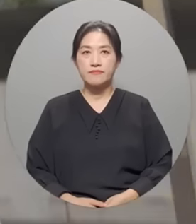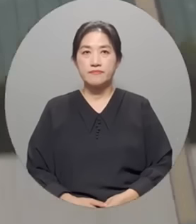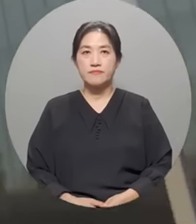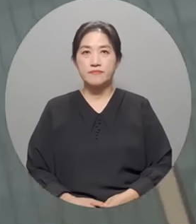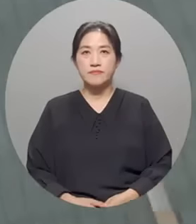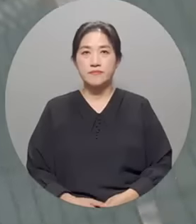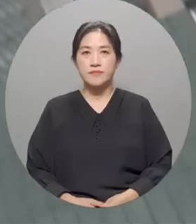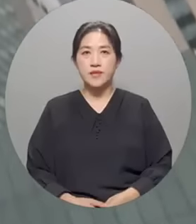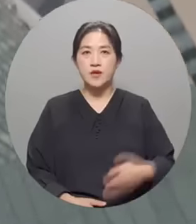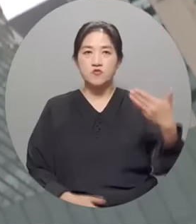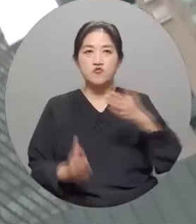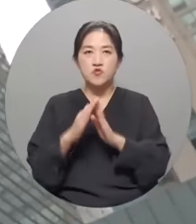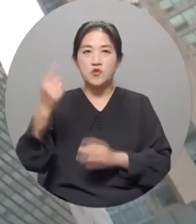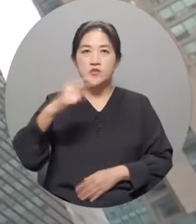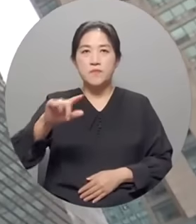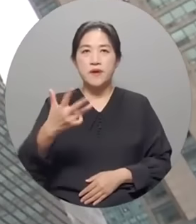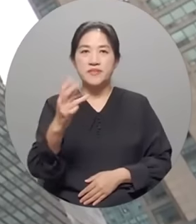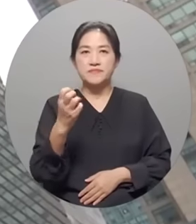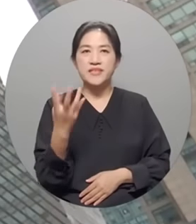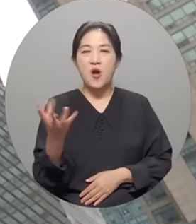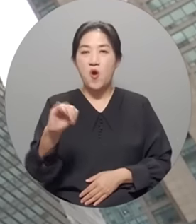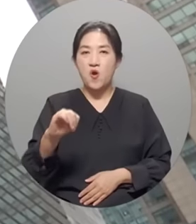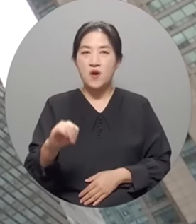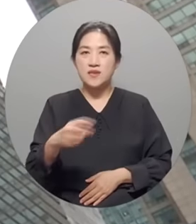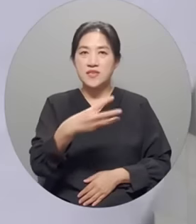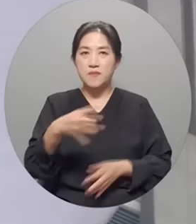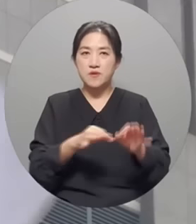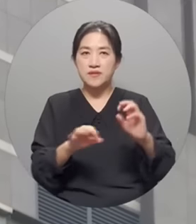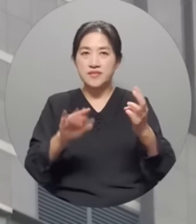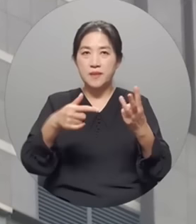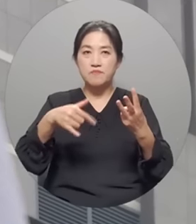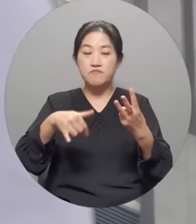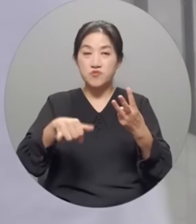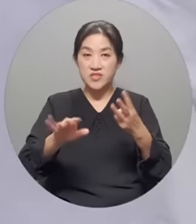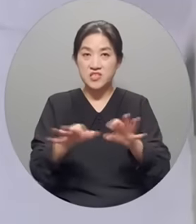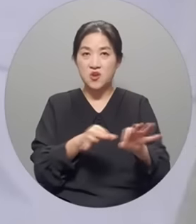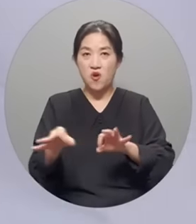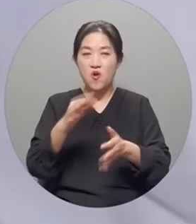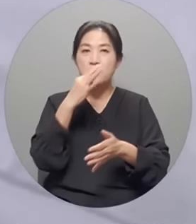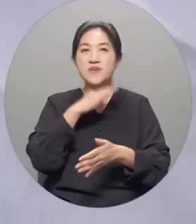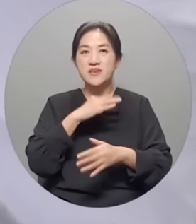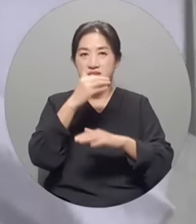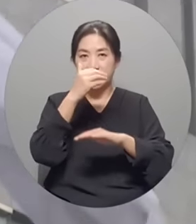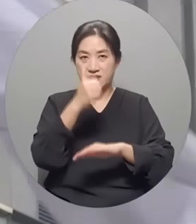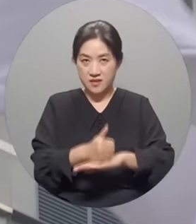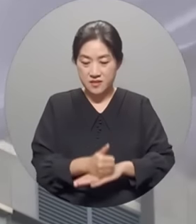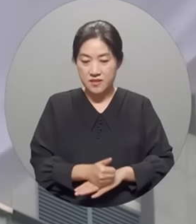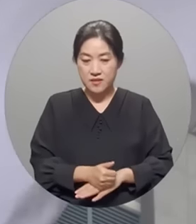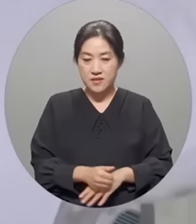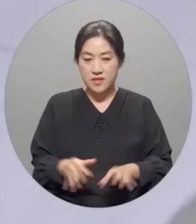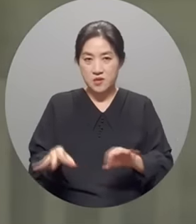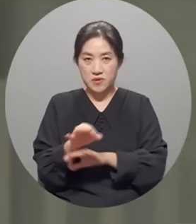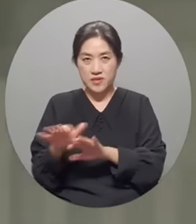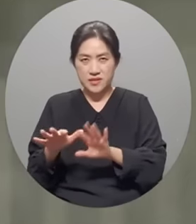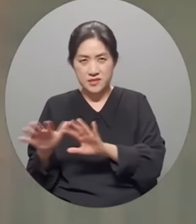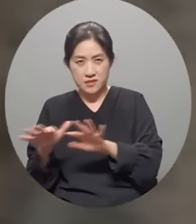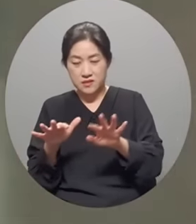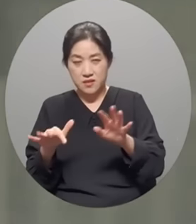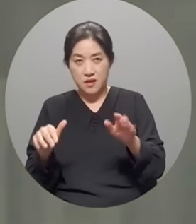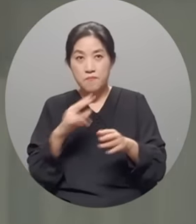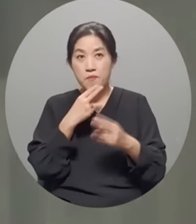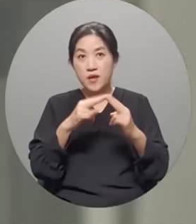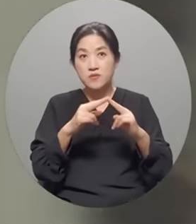9조 1834억 원. 삼성전자가 올 3분기에 낸 영업이익입니다. 시장에 관심이 쏠린 반도체